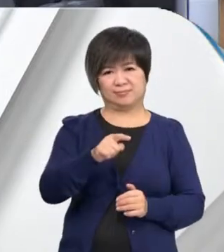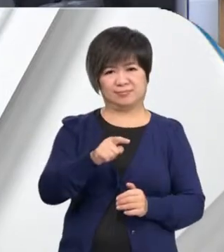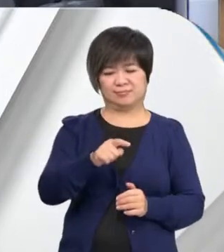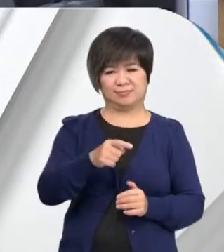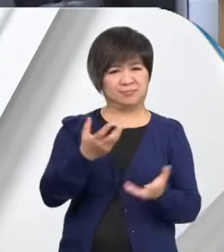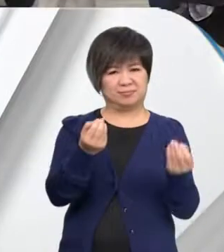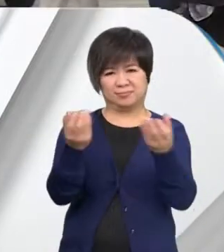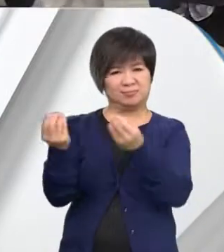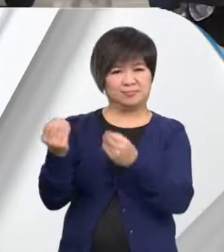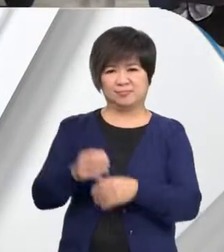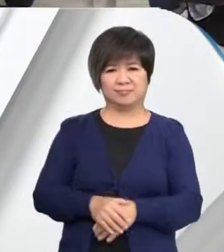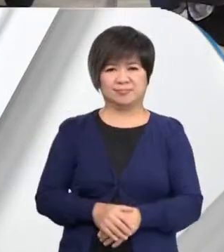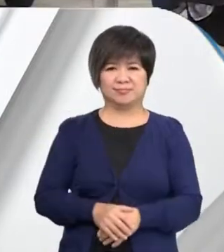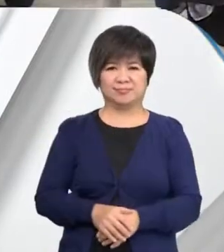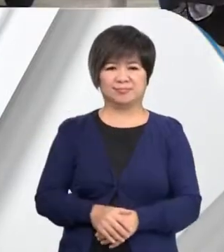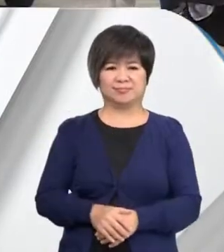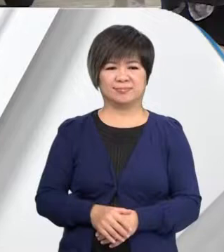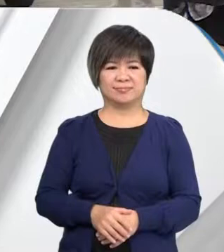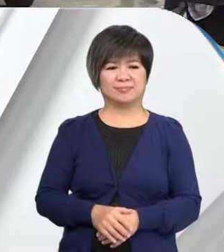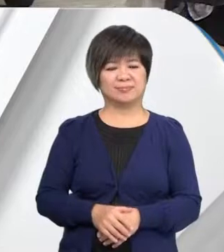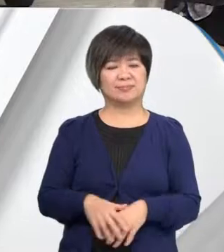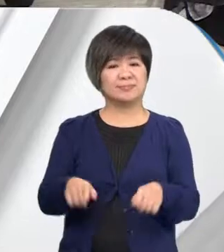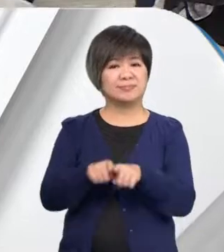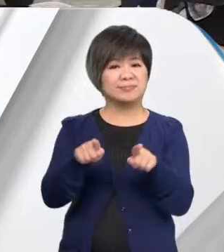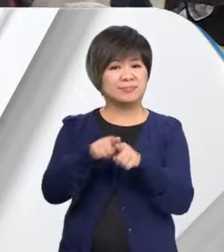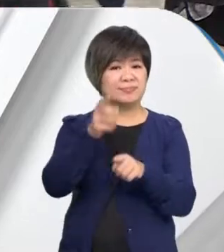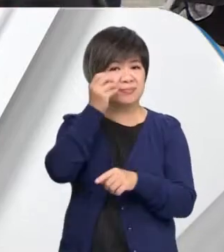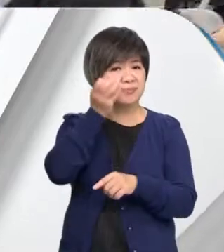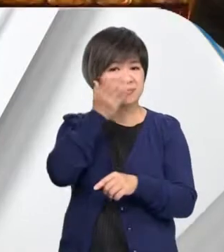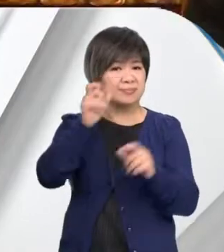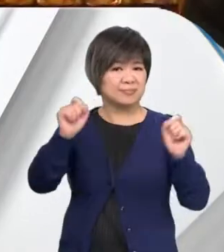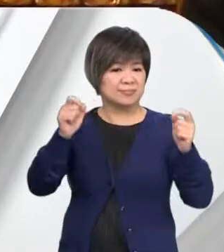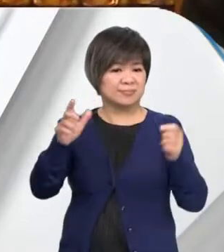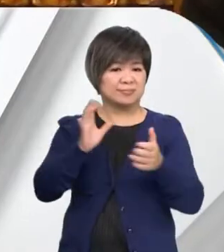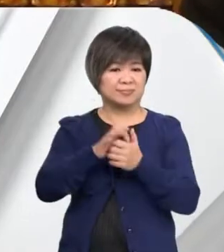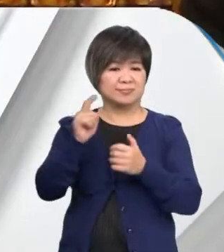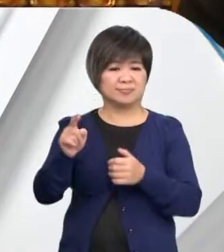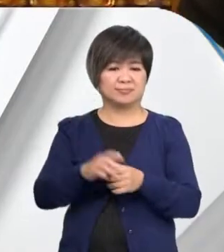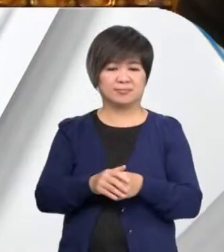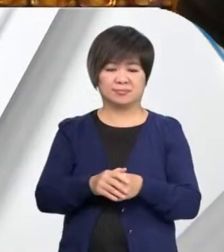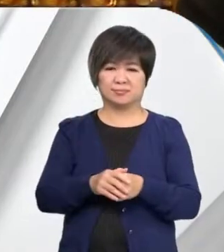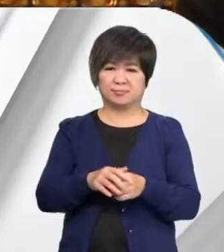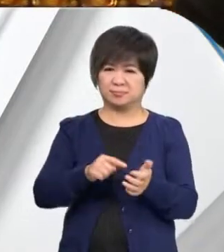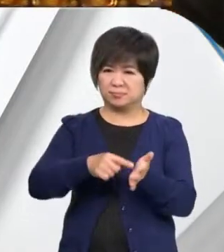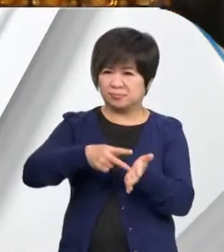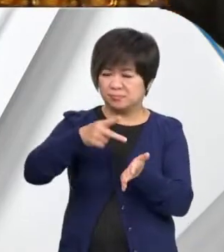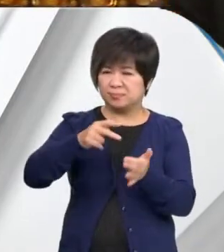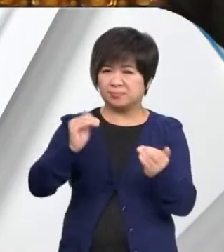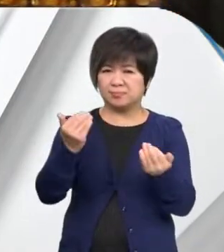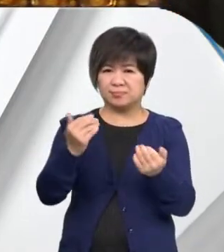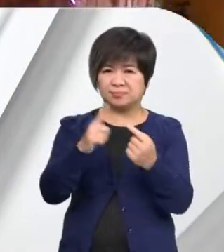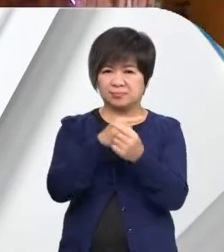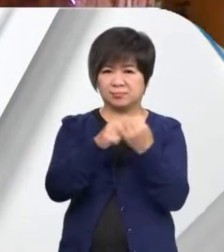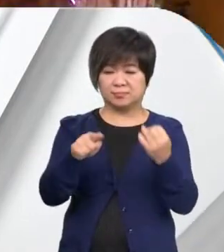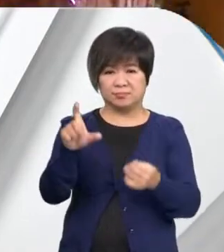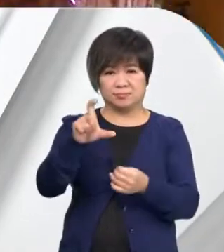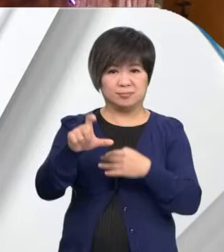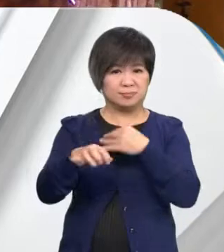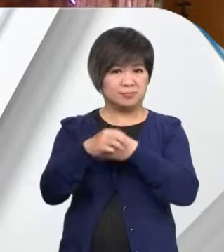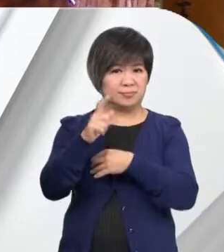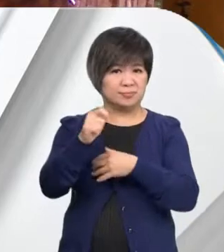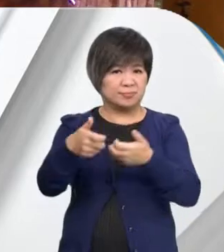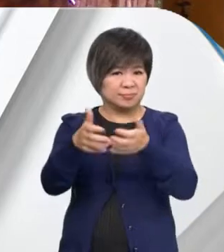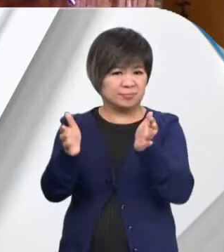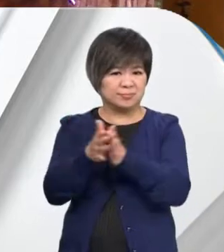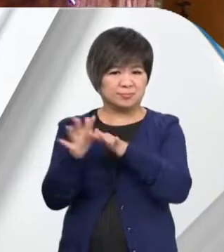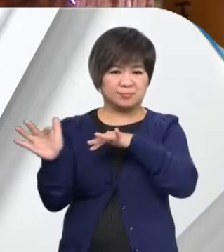冇嘅东西。 老一班刚刚喊红叶，一群人量表，大概六十个马来西亚亲子团，一转台